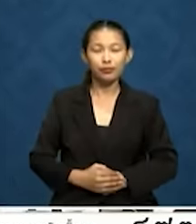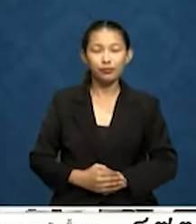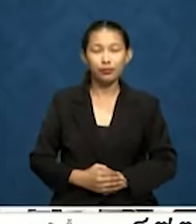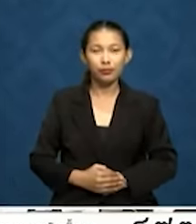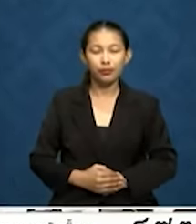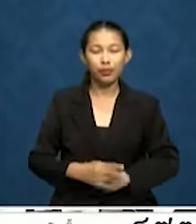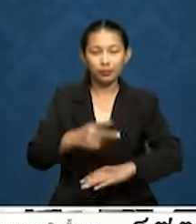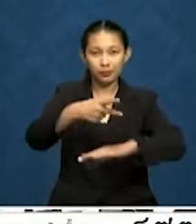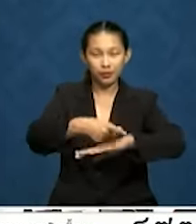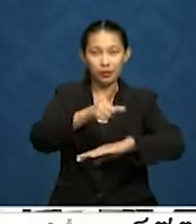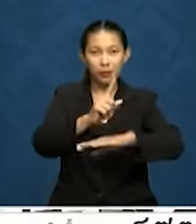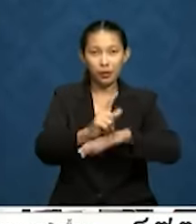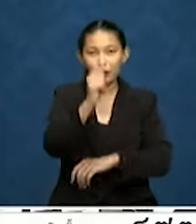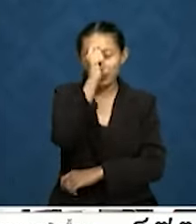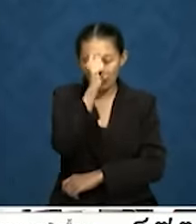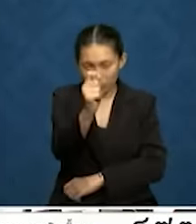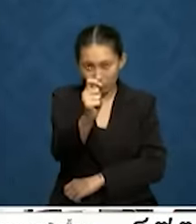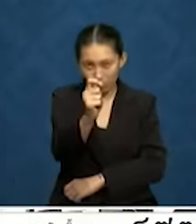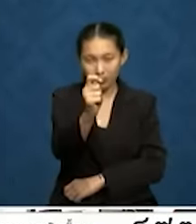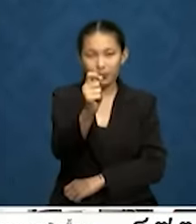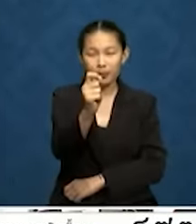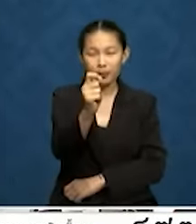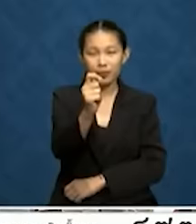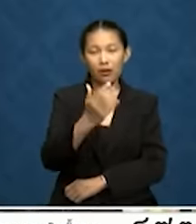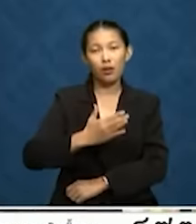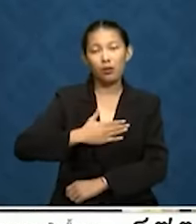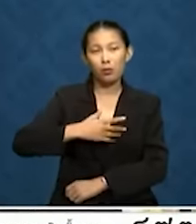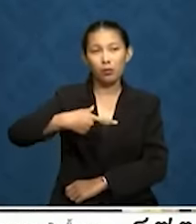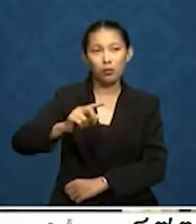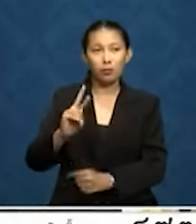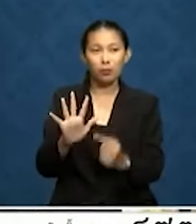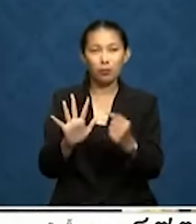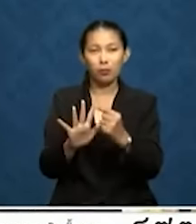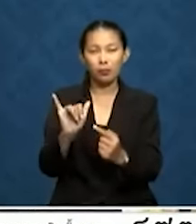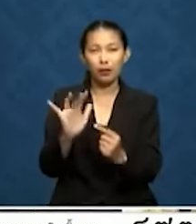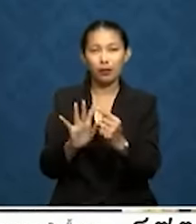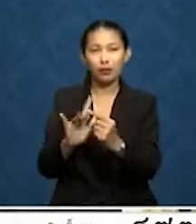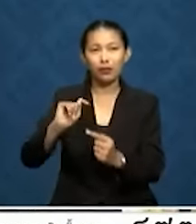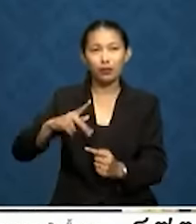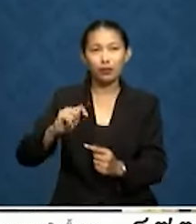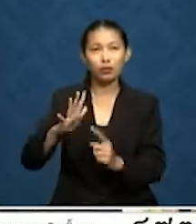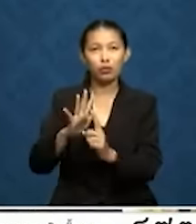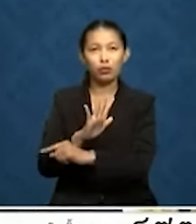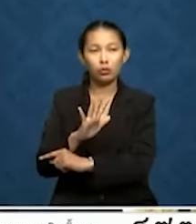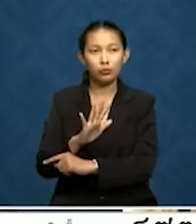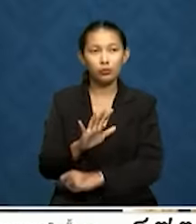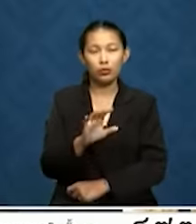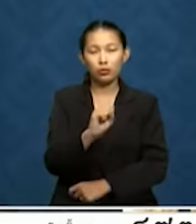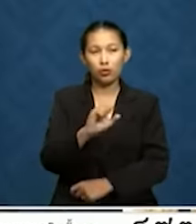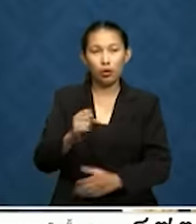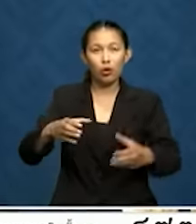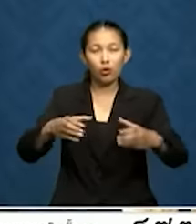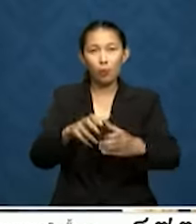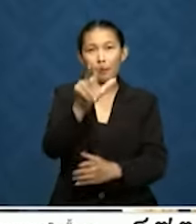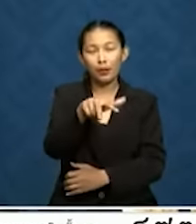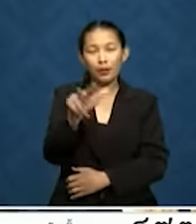ท่านประธานที่เคารพกับผมประยุทธ์สิริพานิชบัญชีรายชื่อพรรคเพื่อไท